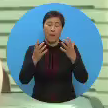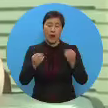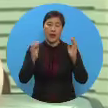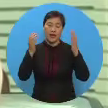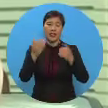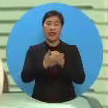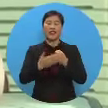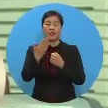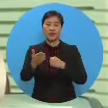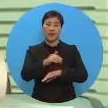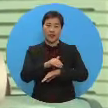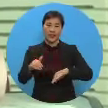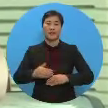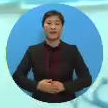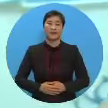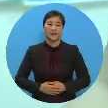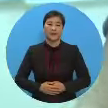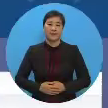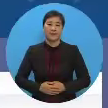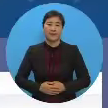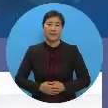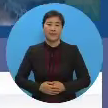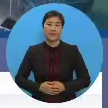많은 아동이 혜택을 누릴 전망입니다.